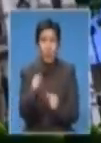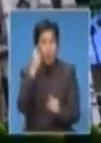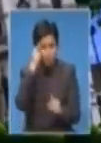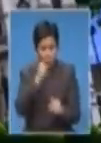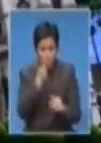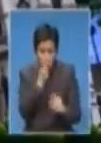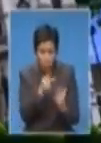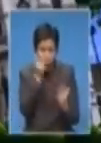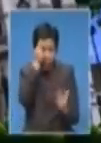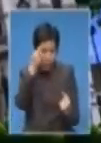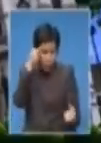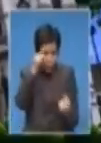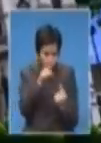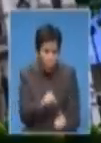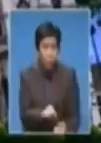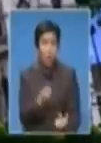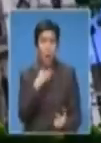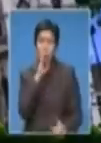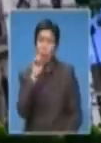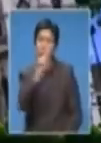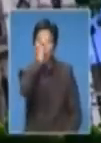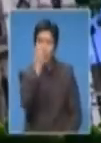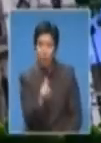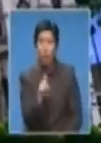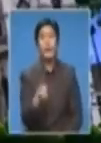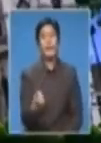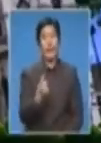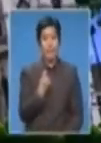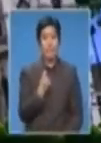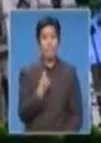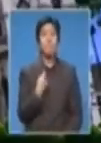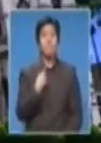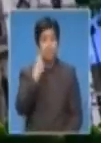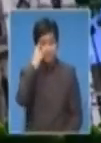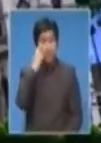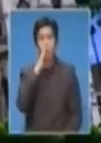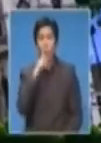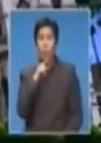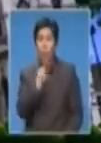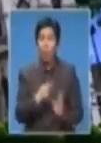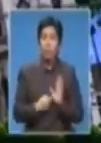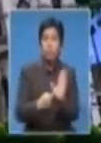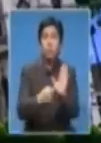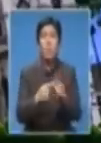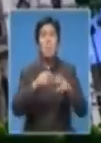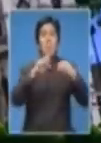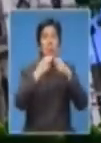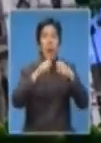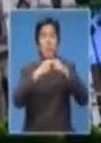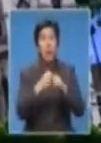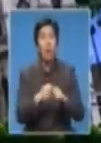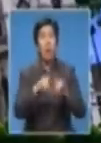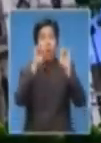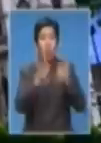ผมให้เข้าใจให้ถูกต้องสงสัยก็ถามมาแล้วก็ถ้าเสนอปัญหาเสนอความเรื่องอย่างเดียวมันก็รังแต่ว่าจะสร้างความขัดแย้